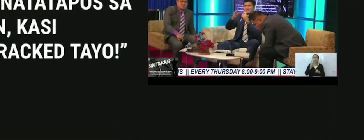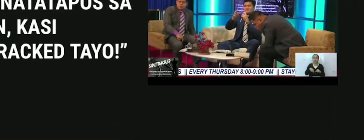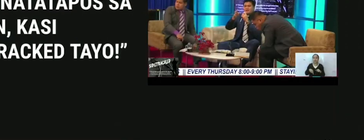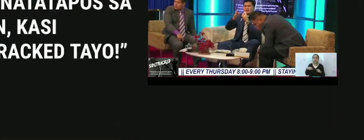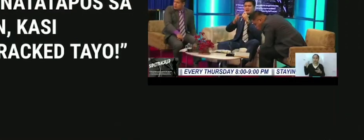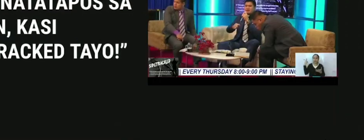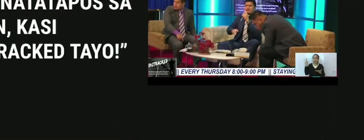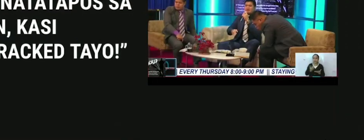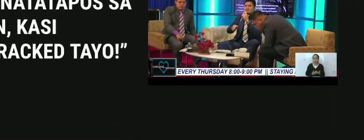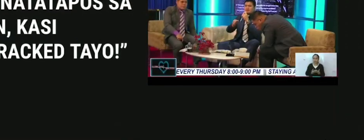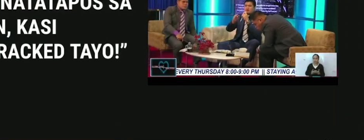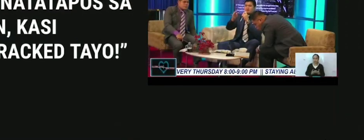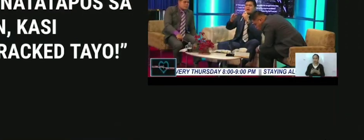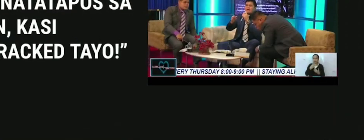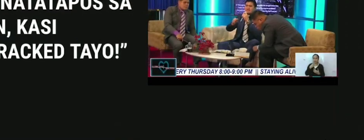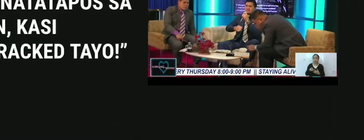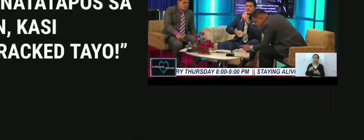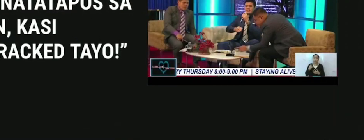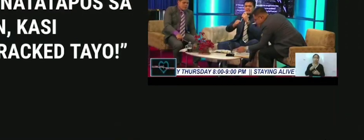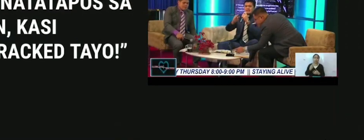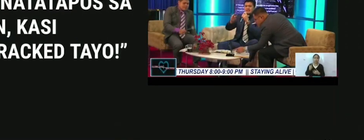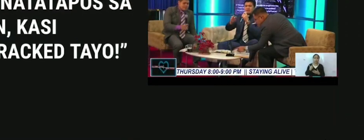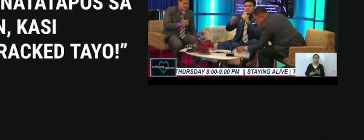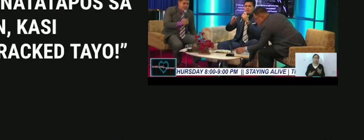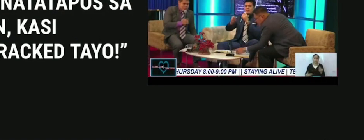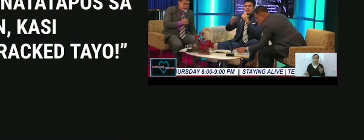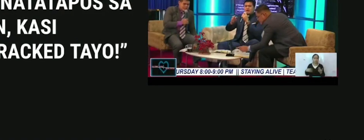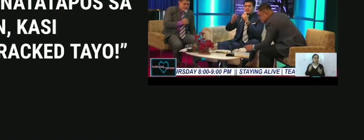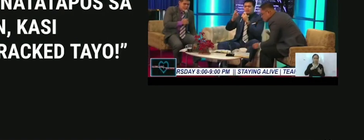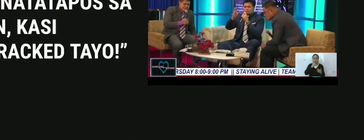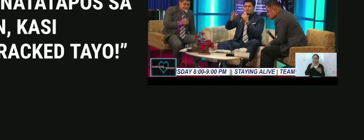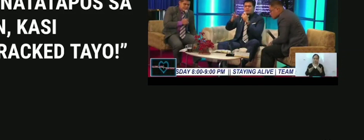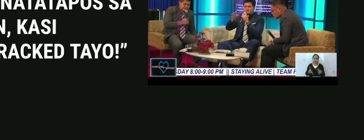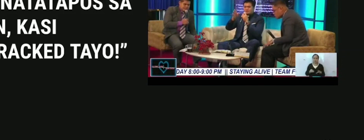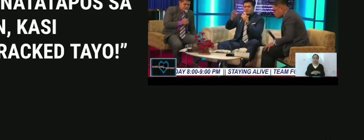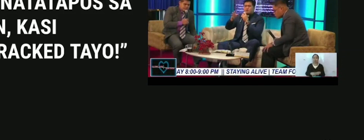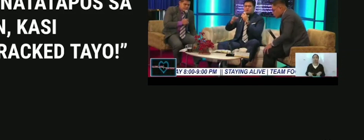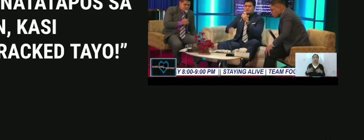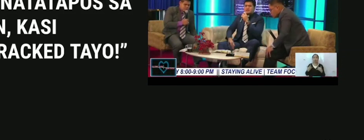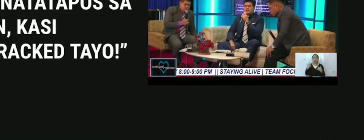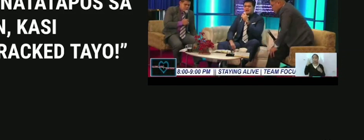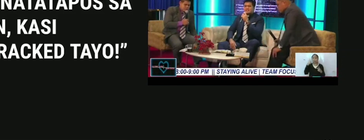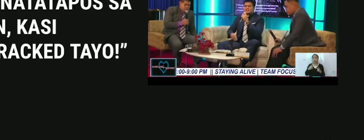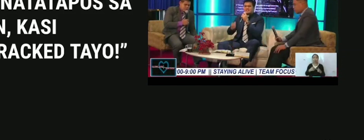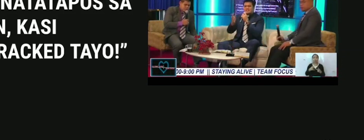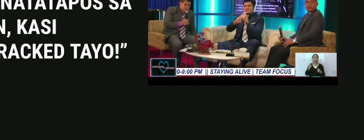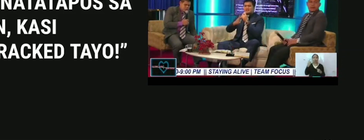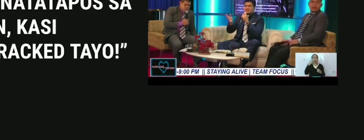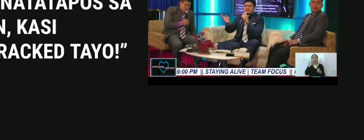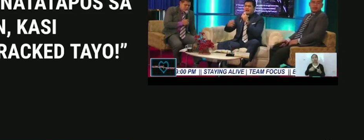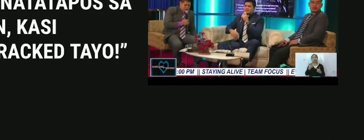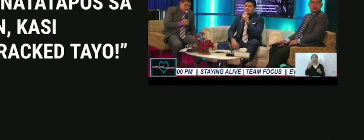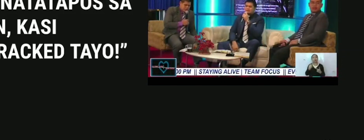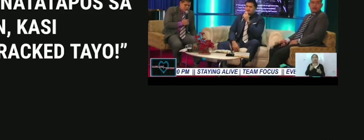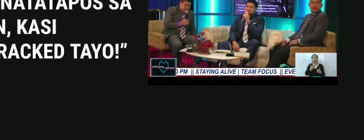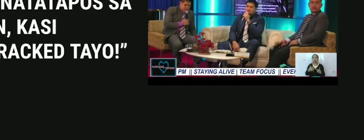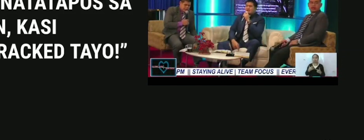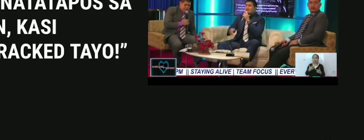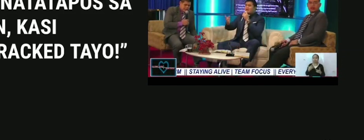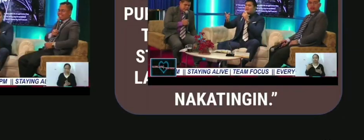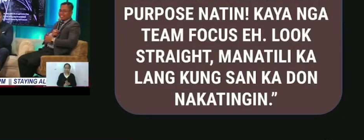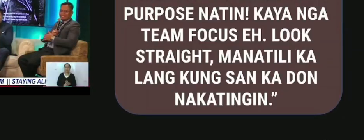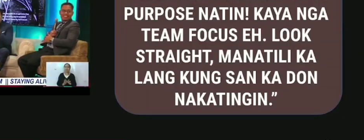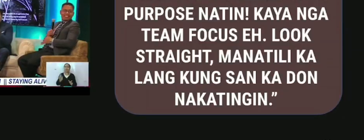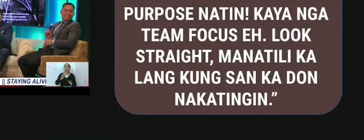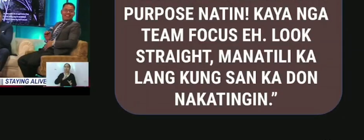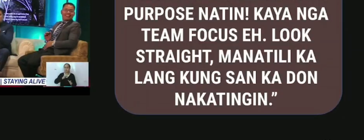ha. Kaya meron tayong mga bagay na hindi natin natatapos sa buhay natin. Yeah. Purposes, goals. Kasi nasa sidetrack tayo. That's right. Naalala